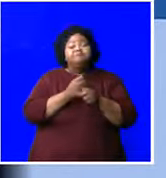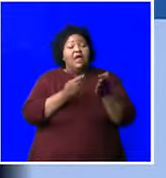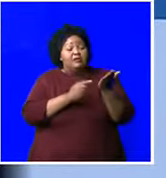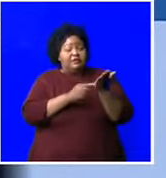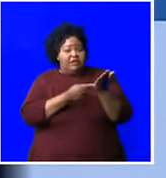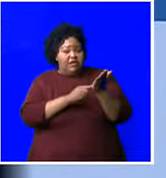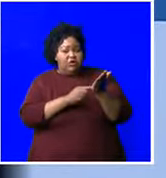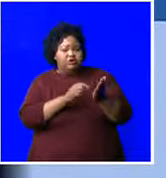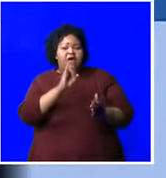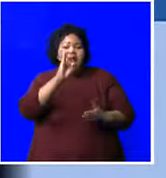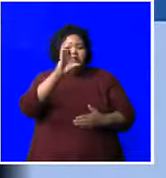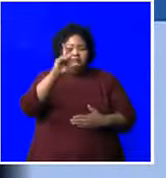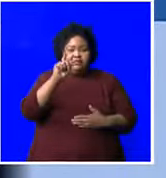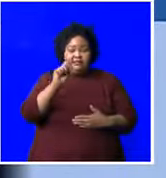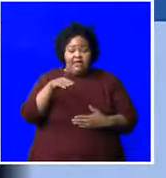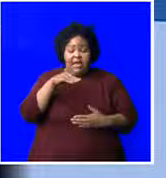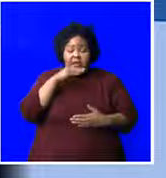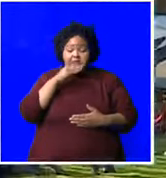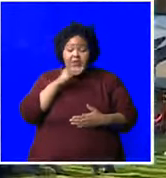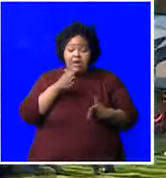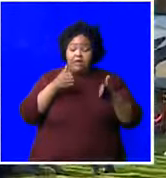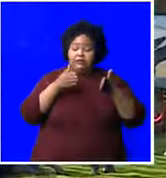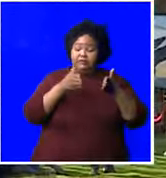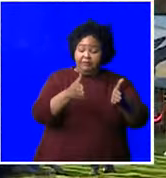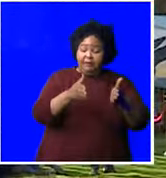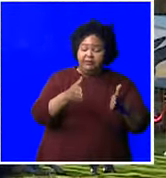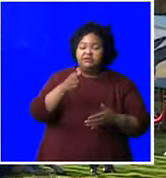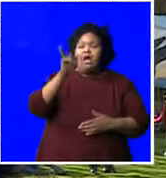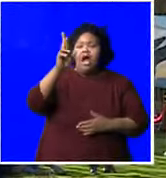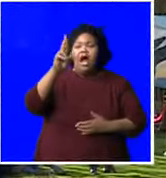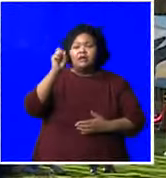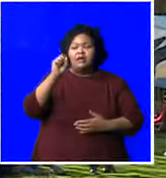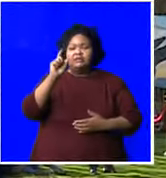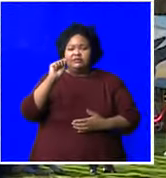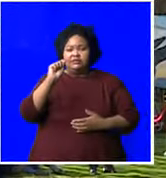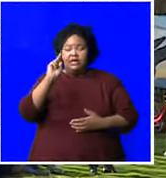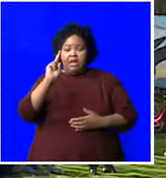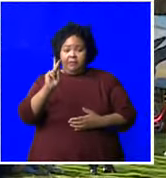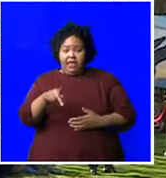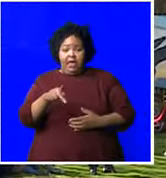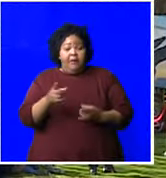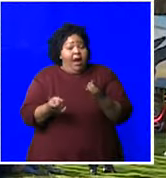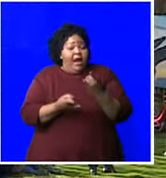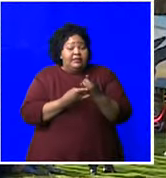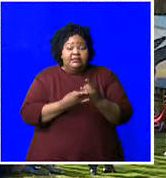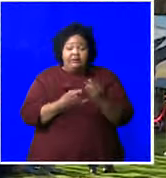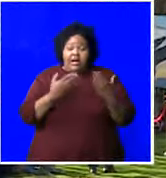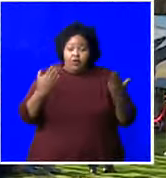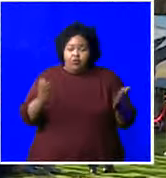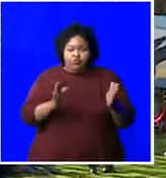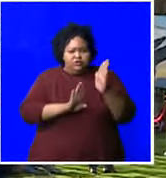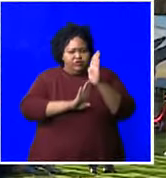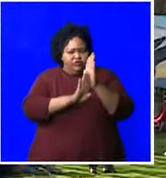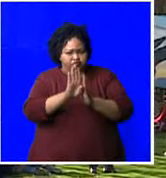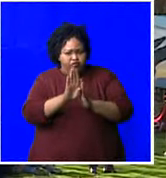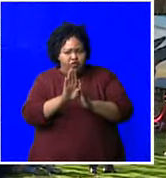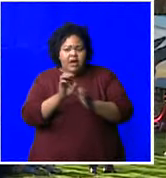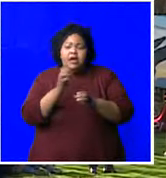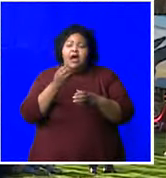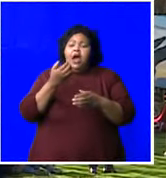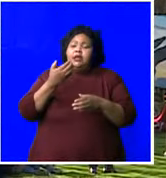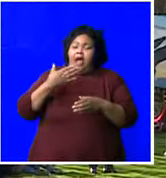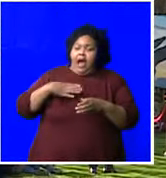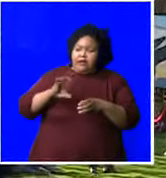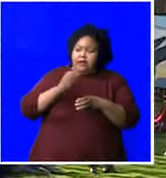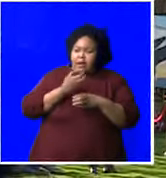nayi ICT center yethu. Ibe competitive to other countries. Ibe competitive to